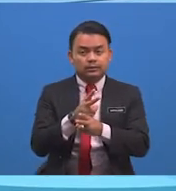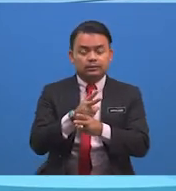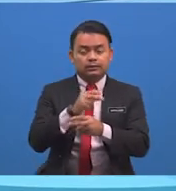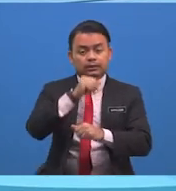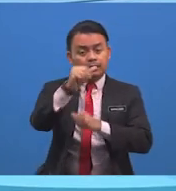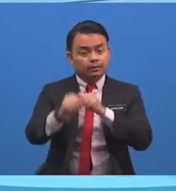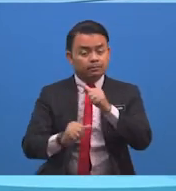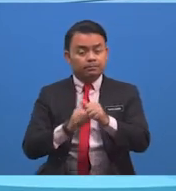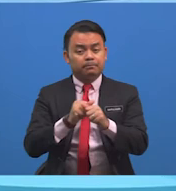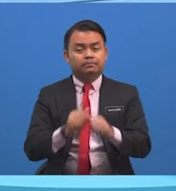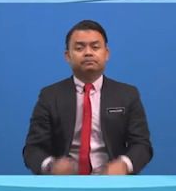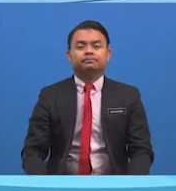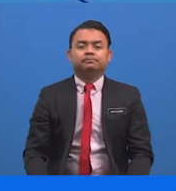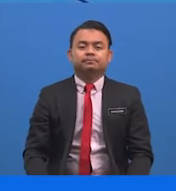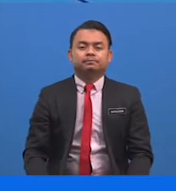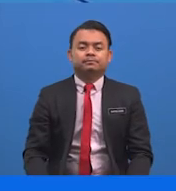anda?